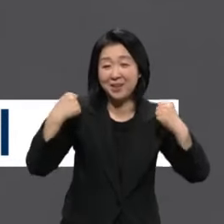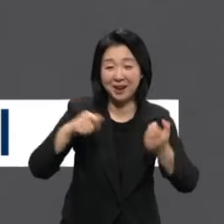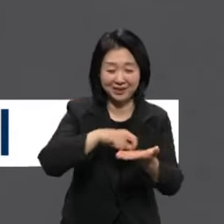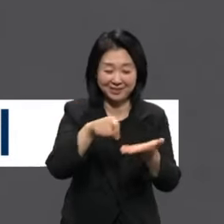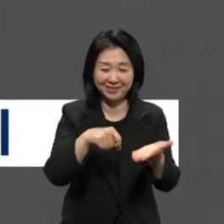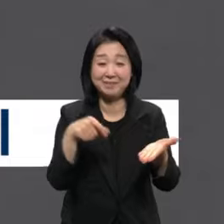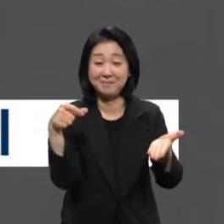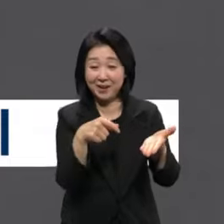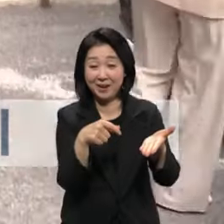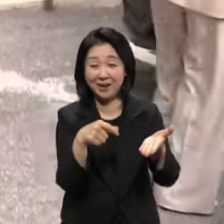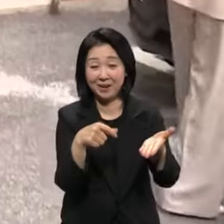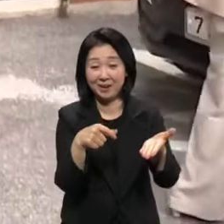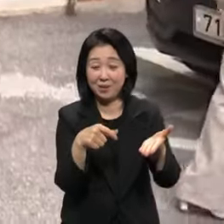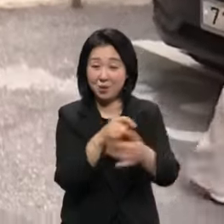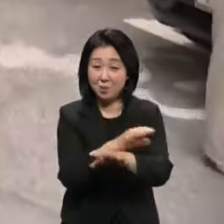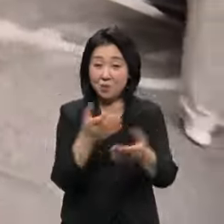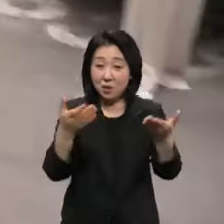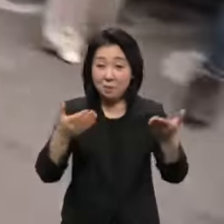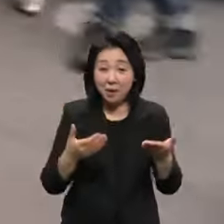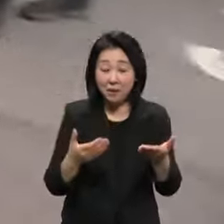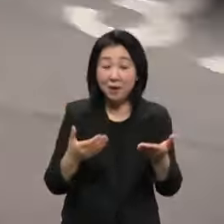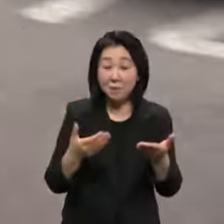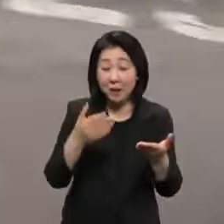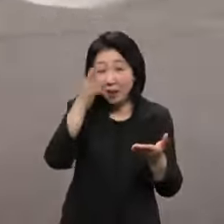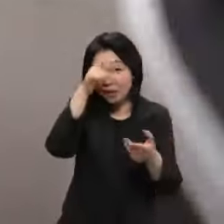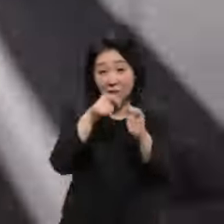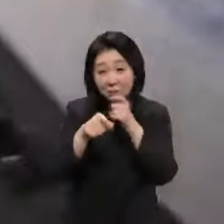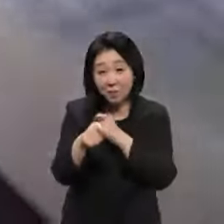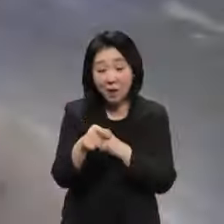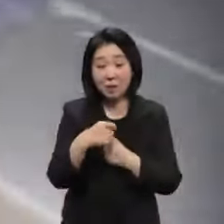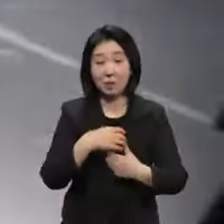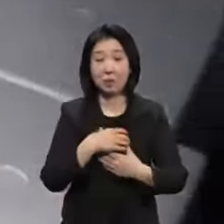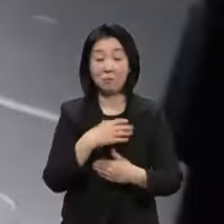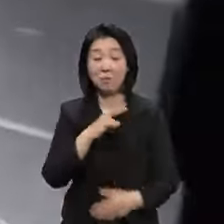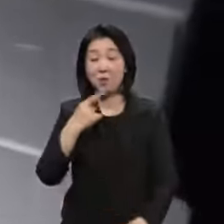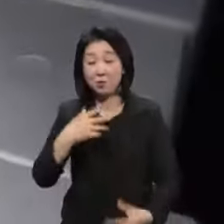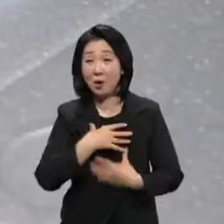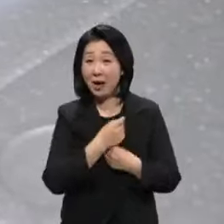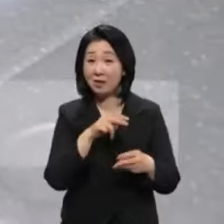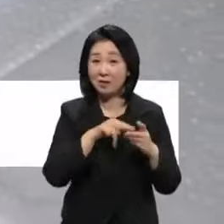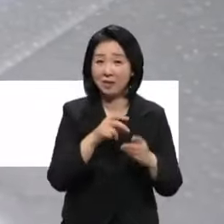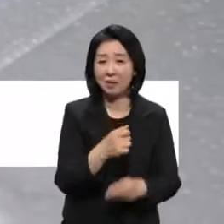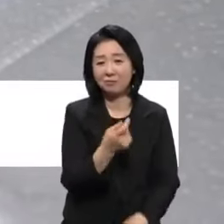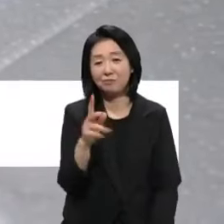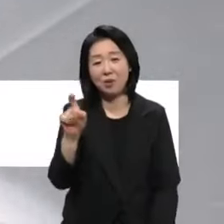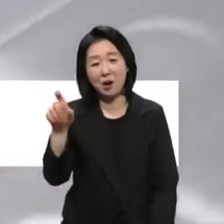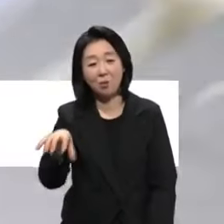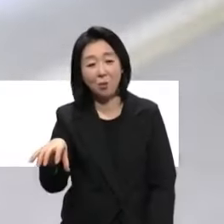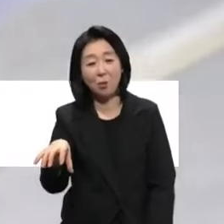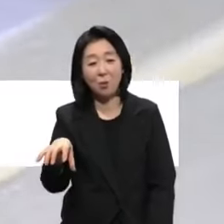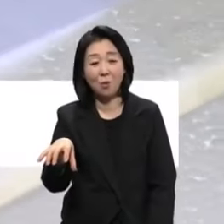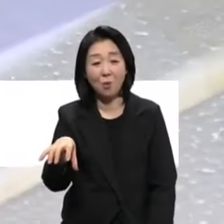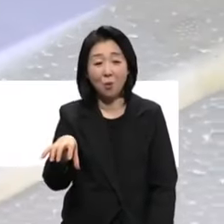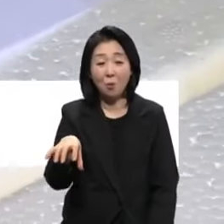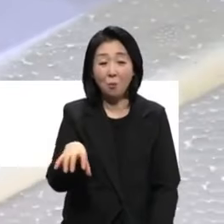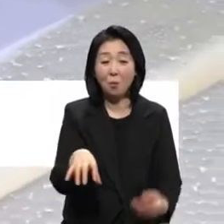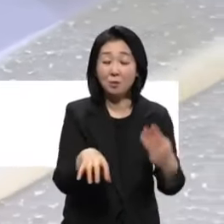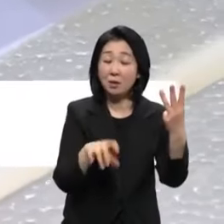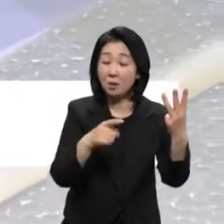적었습니다. 꽃게를 받은 건 지구대와 소방안전센터 등 수십 곳입니다. 세 개 소방서에서 이제 받았다고